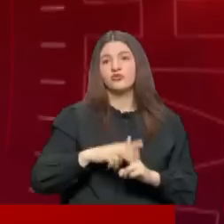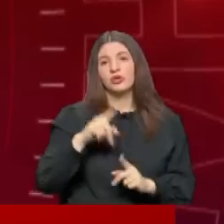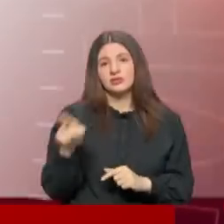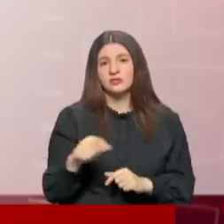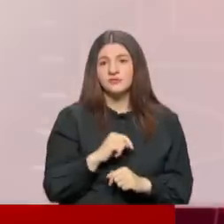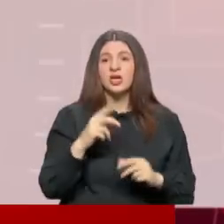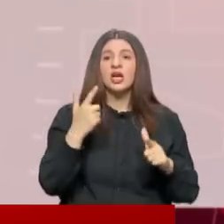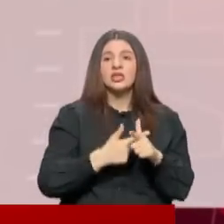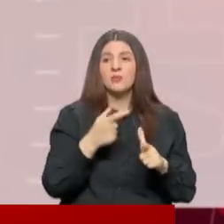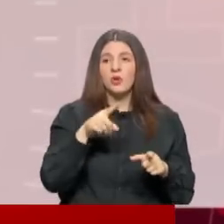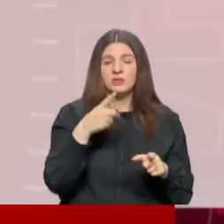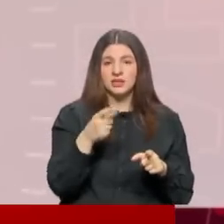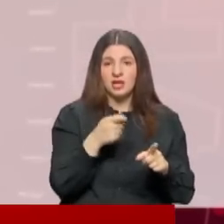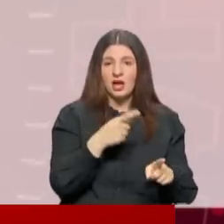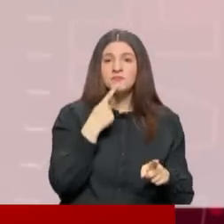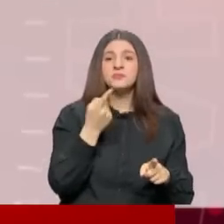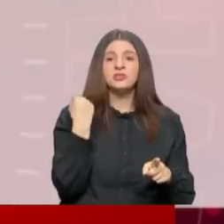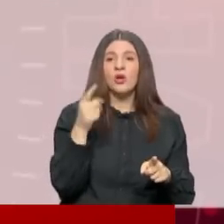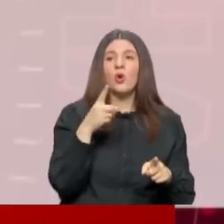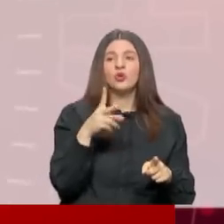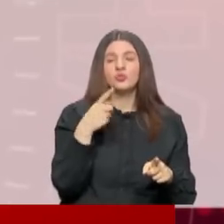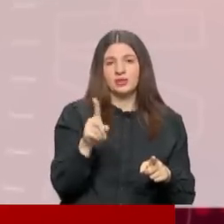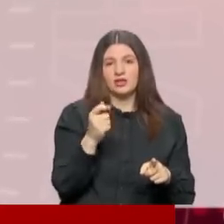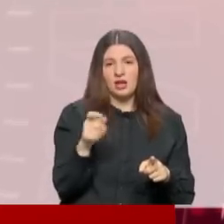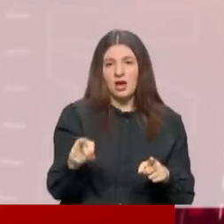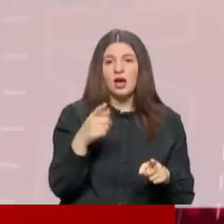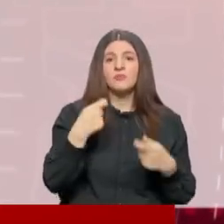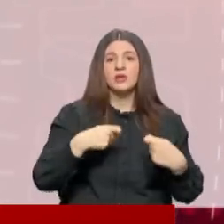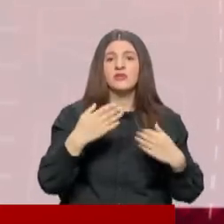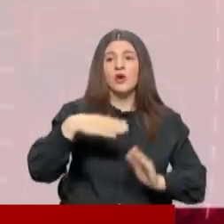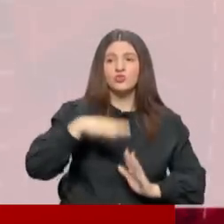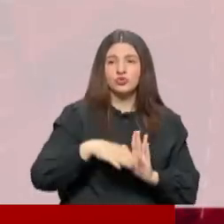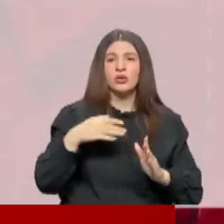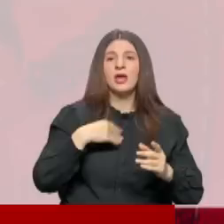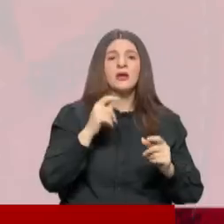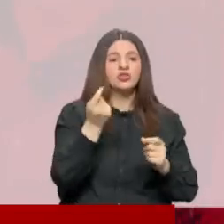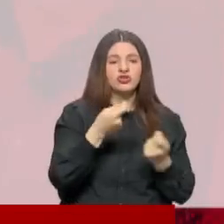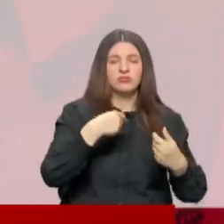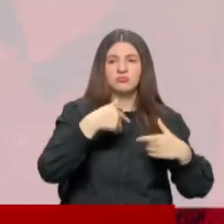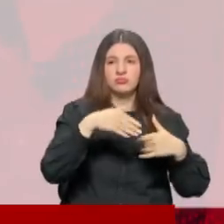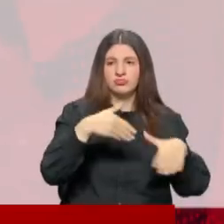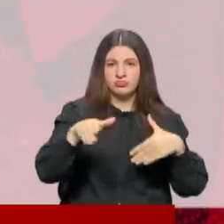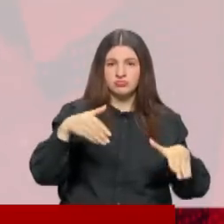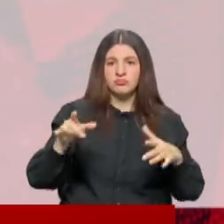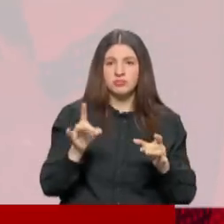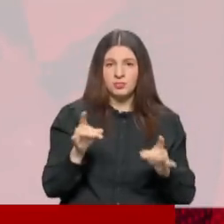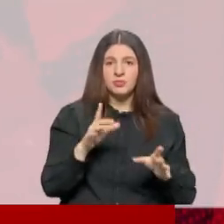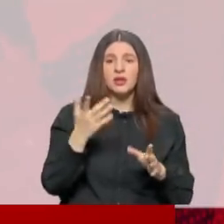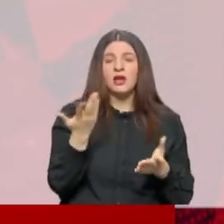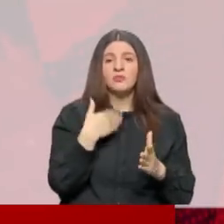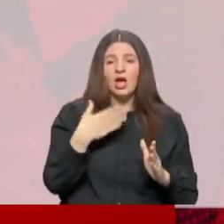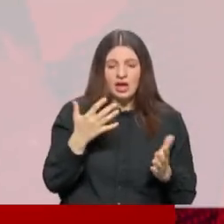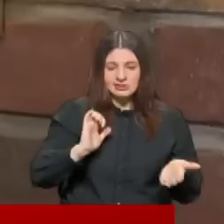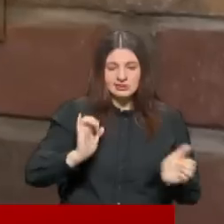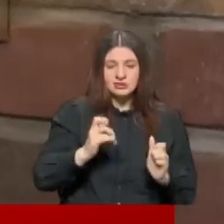faturaları. Kiram 18 bin lira. Geçen yıl 13 bin liraydı. Maliyetleri bayağı düşürdük. Elemanları düşürdük. Artık ya